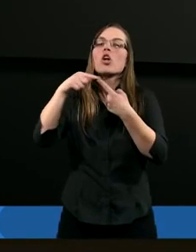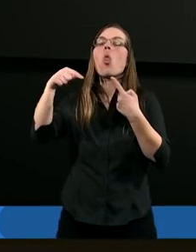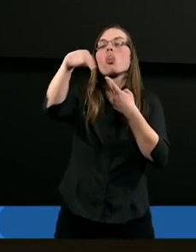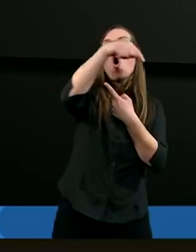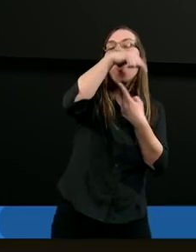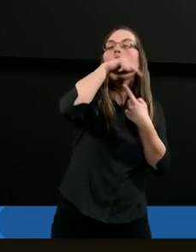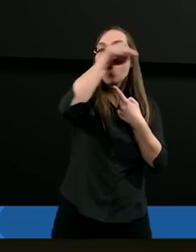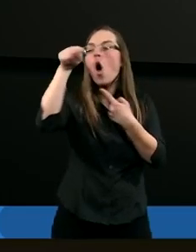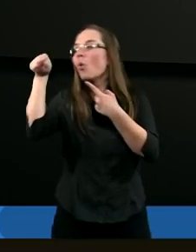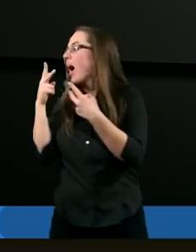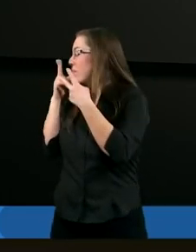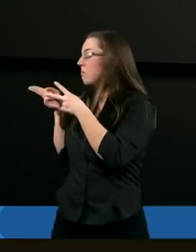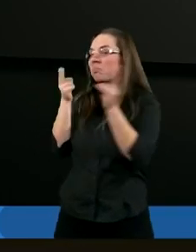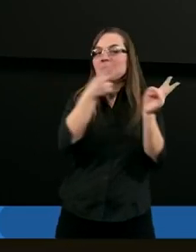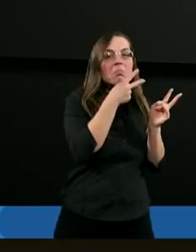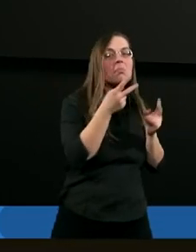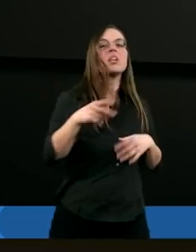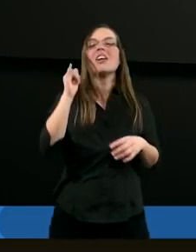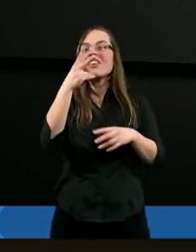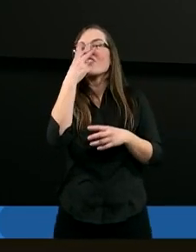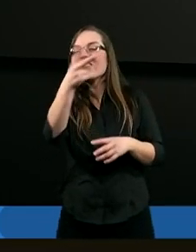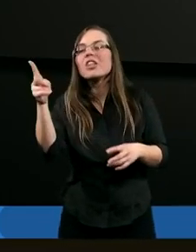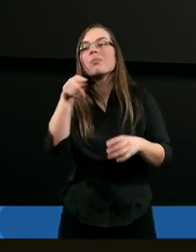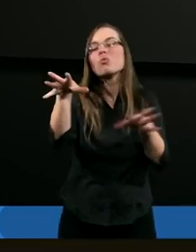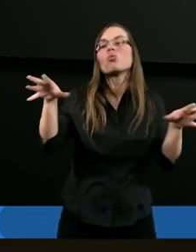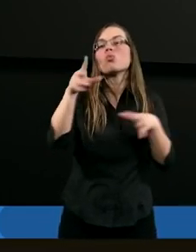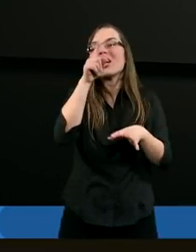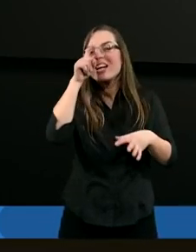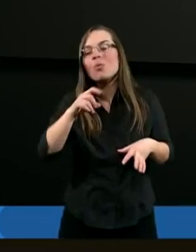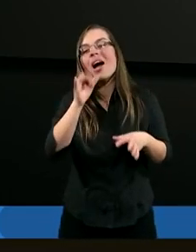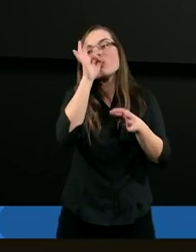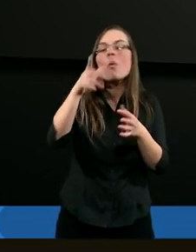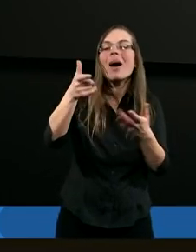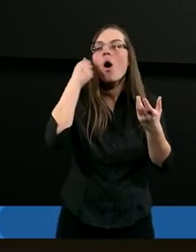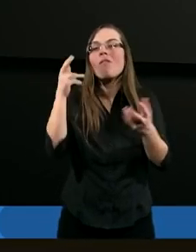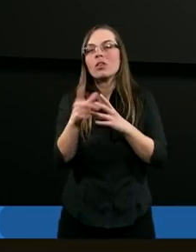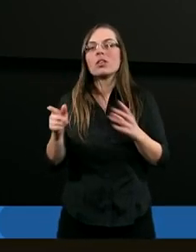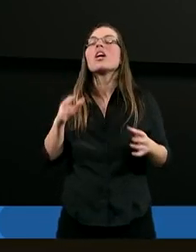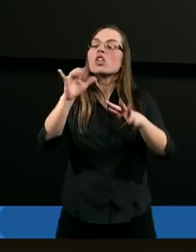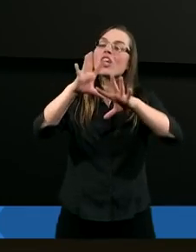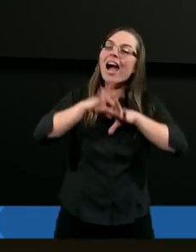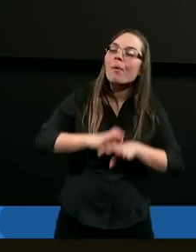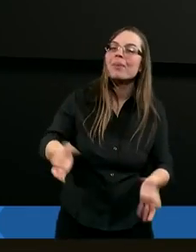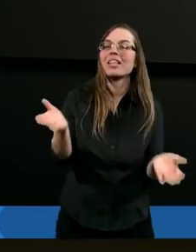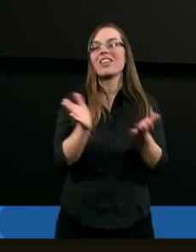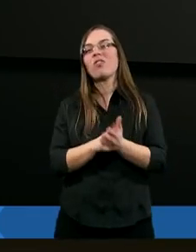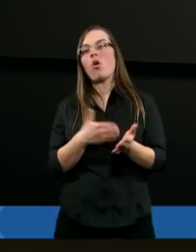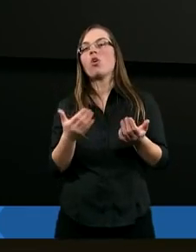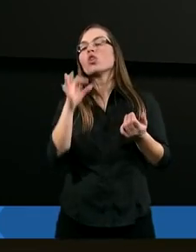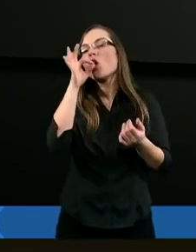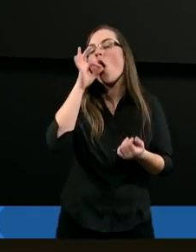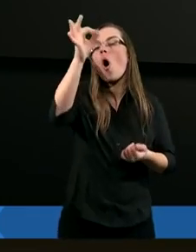dookoła, to widzimy wszędzie owoce złego. Natomiast cierpliwość,